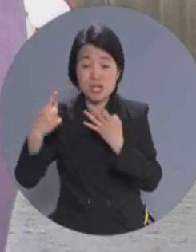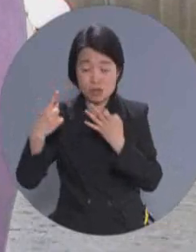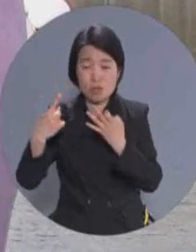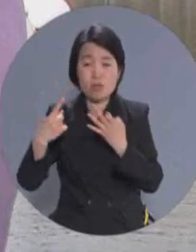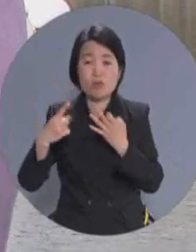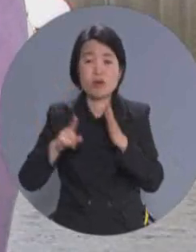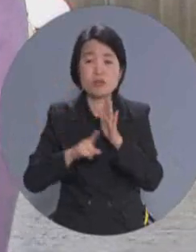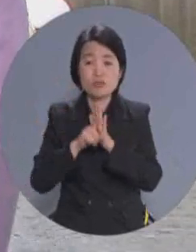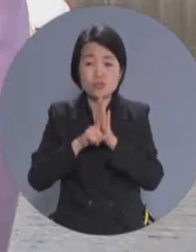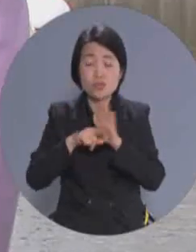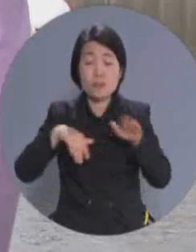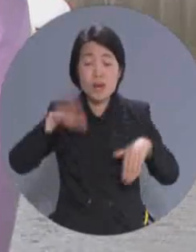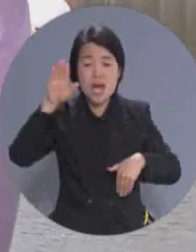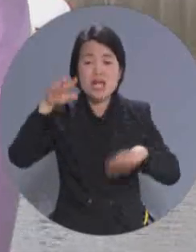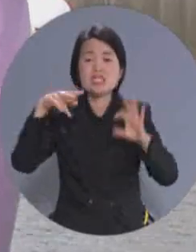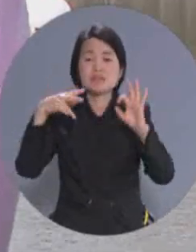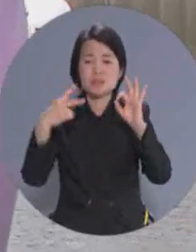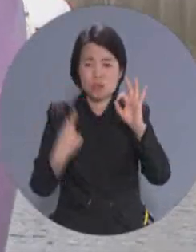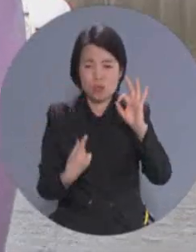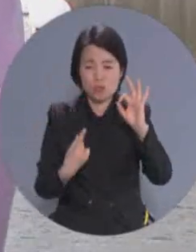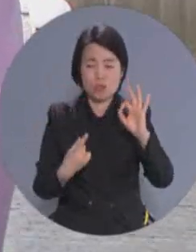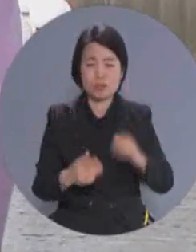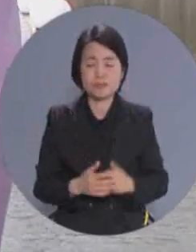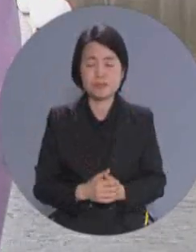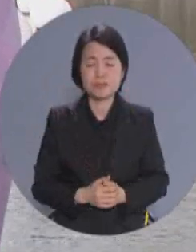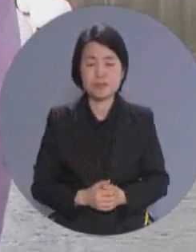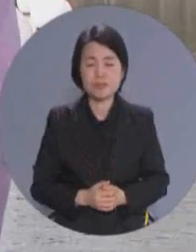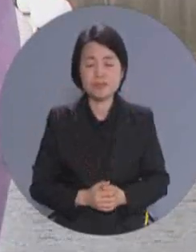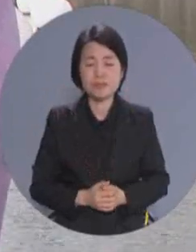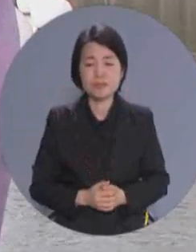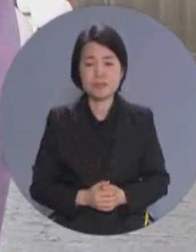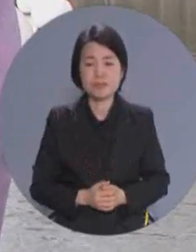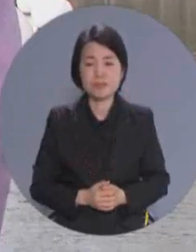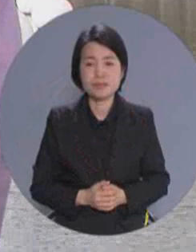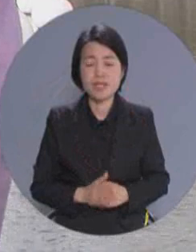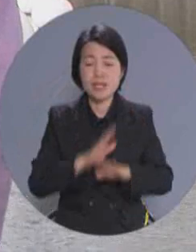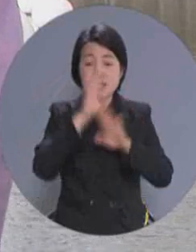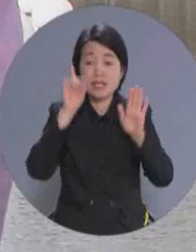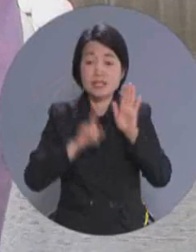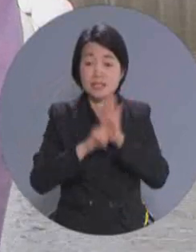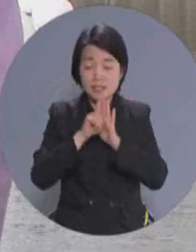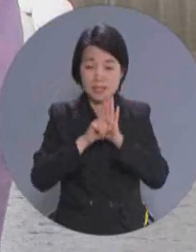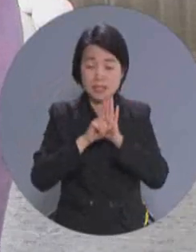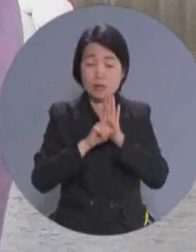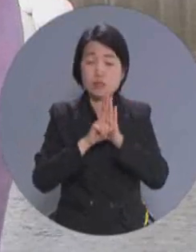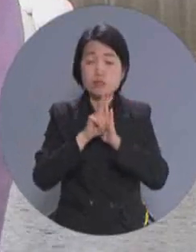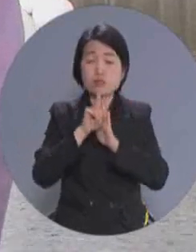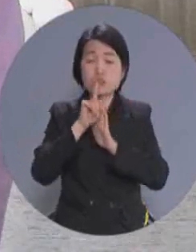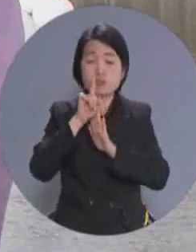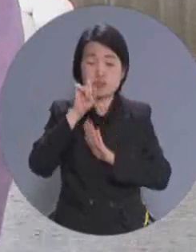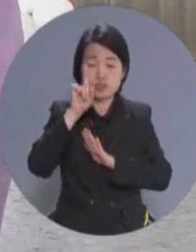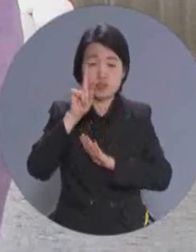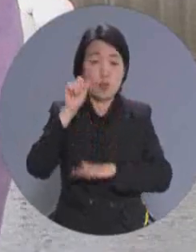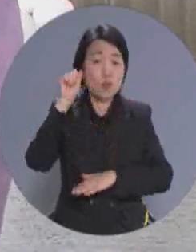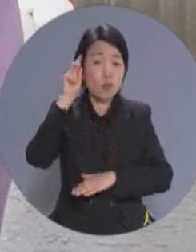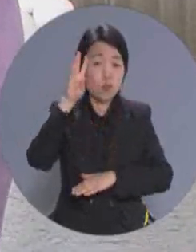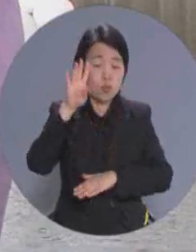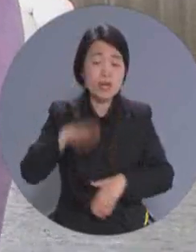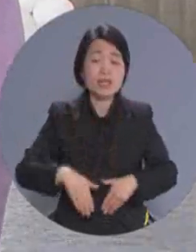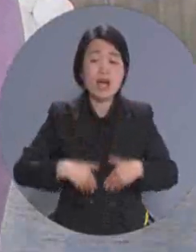오르면서 일교차가 최대 10도까지 벌어지겠습니다 낮기온은 점차 오음 새를 보이며 갈수록